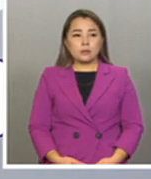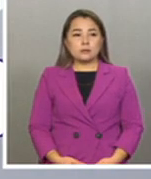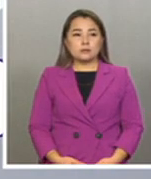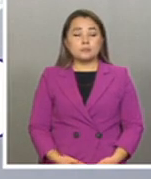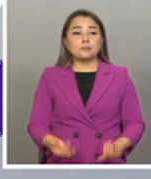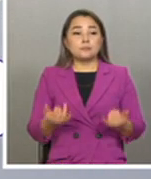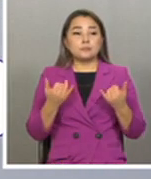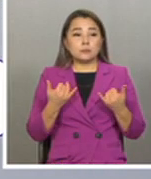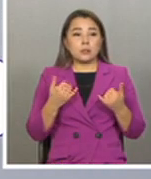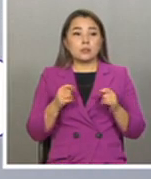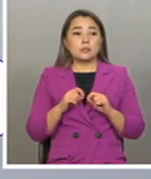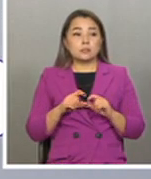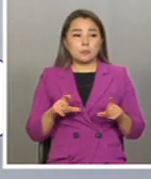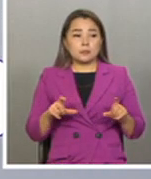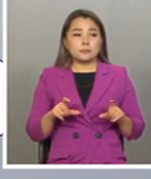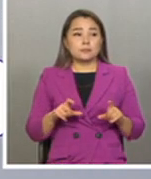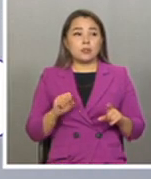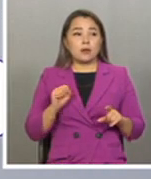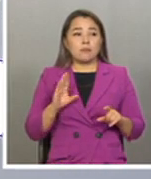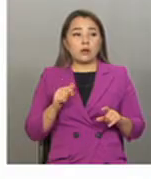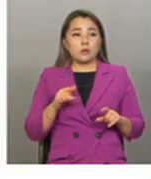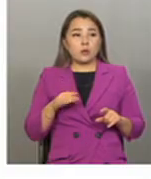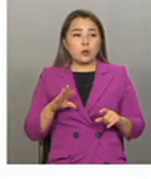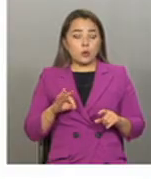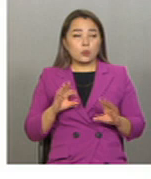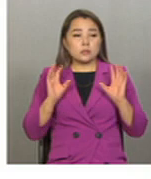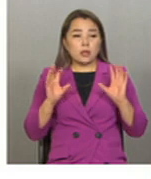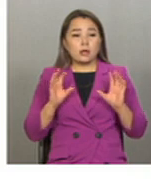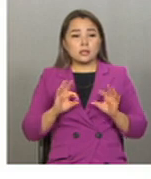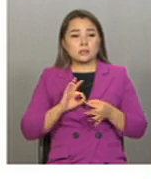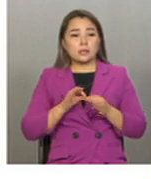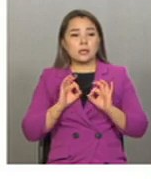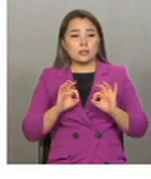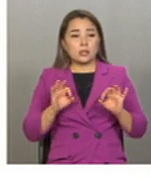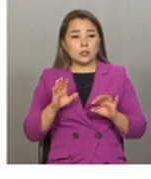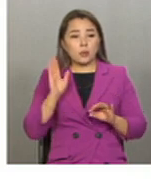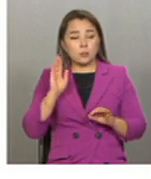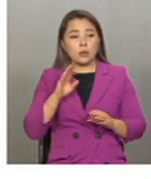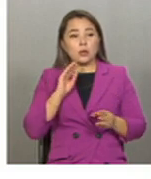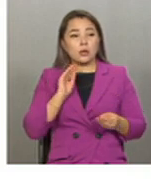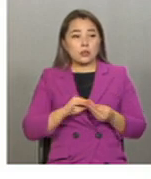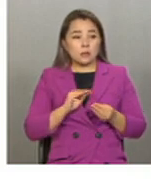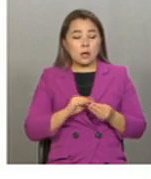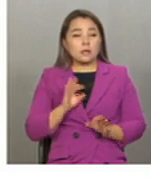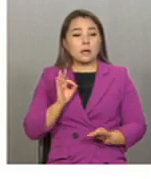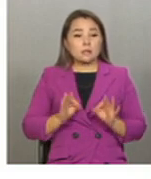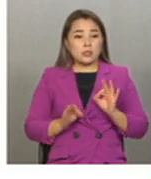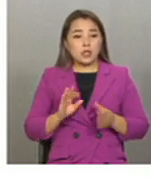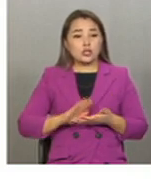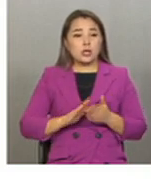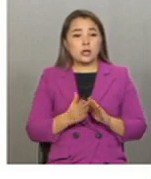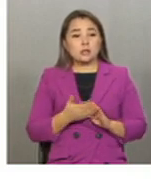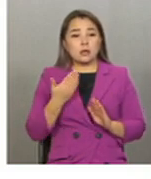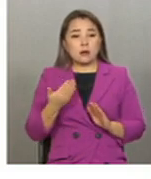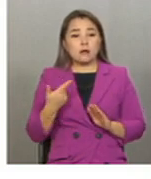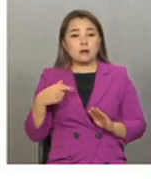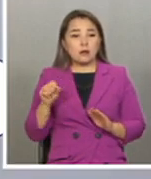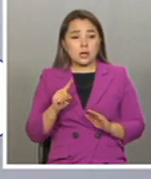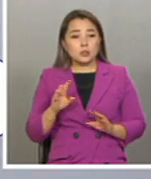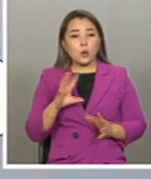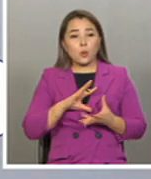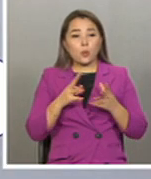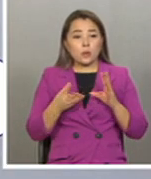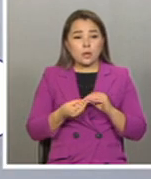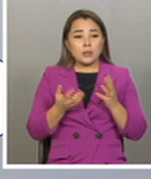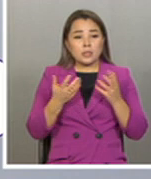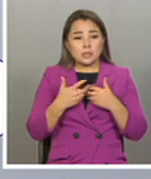Бүгінгі сабақта Авогадро заңын білесіз, қалыпты және стандартты жағдайлардағы газдар көлемін